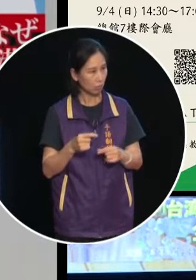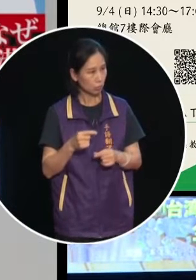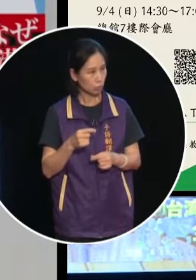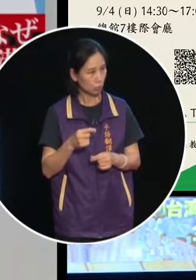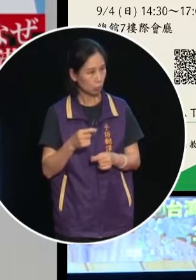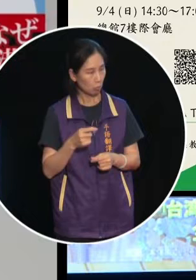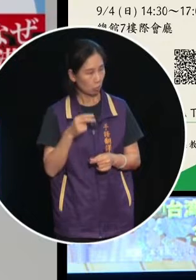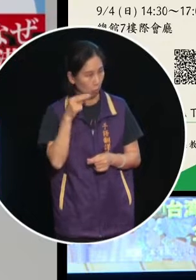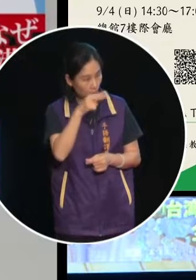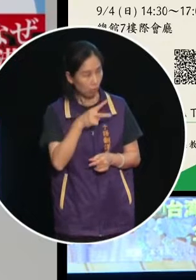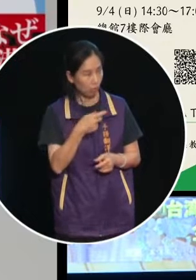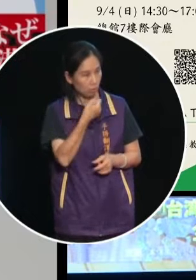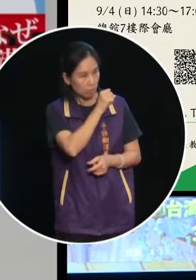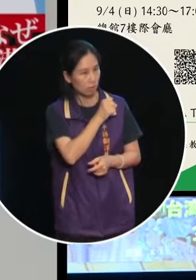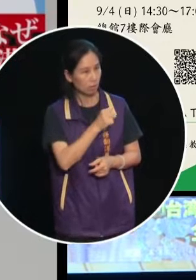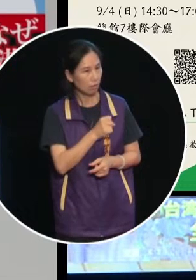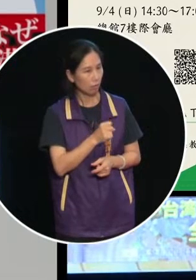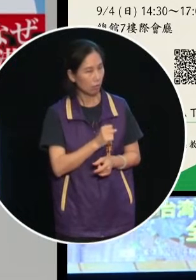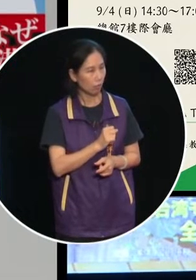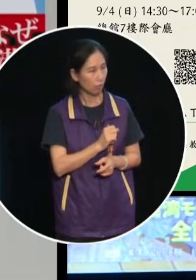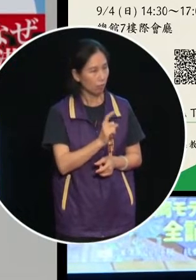会怎么样？台湾会不会